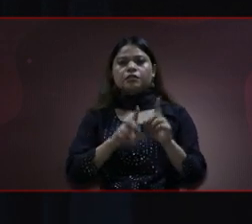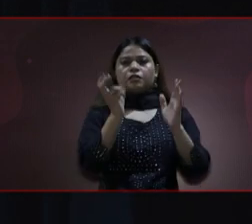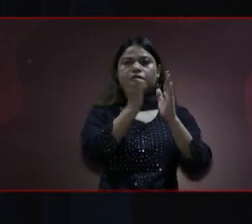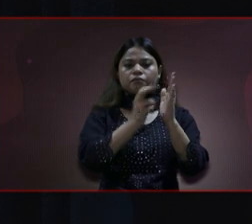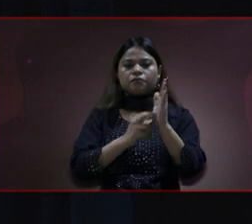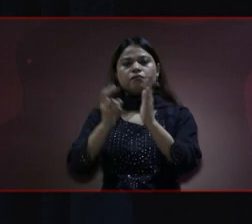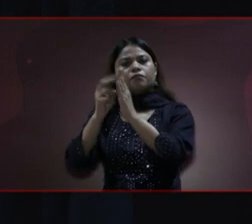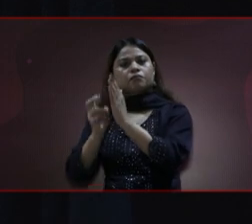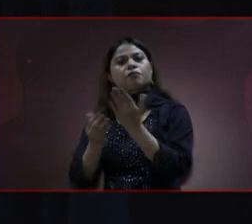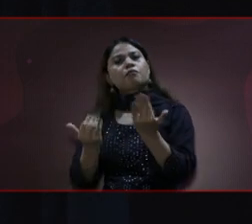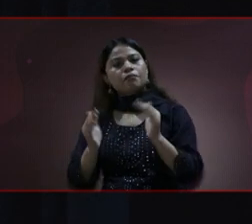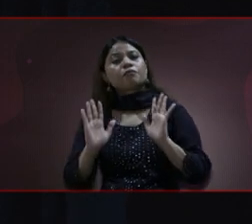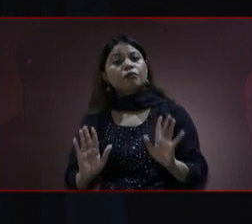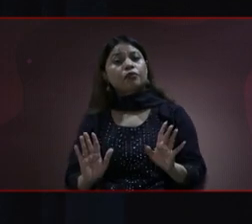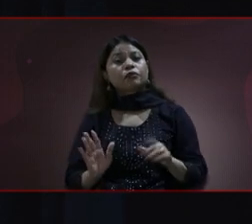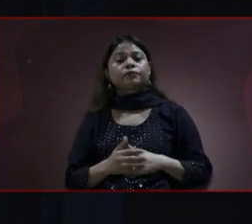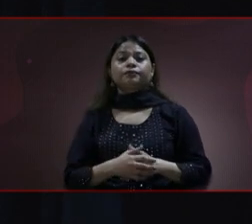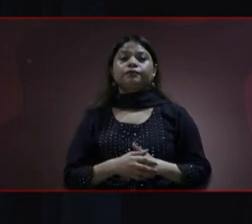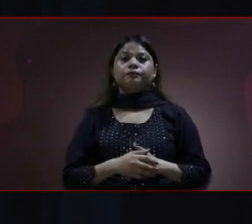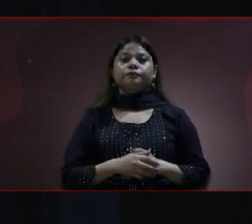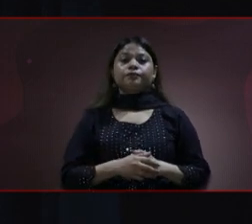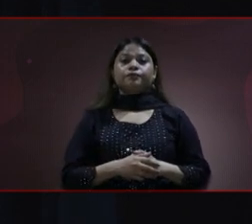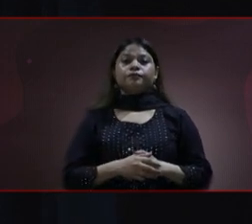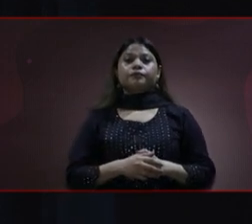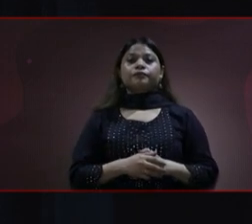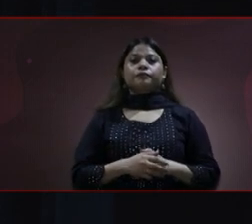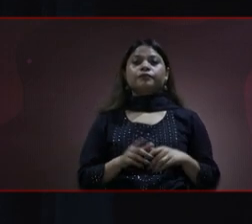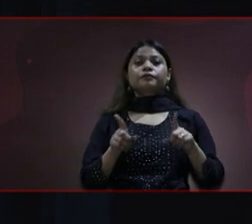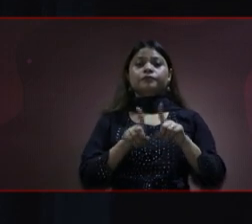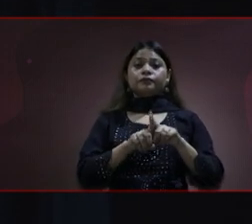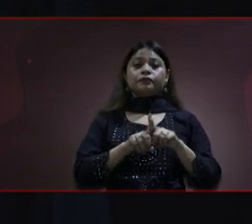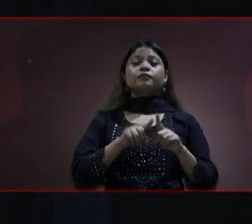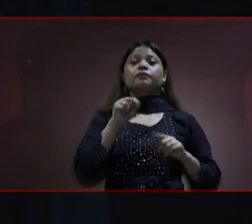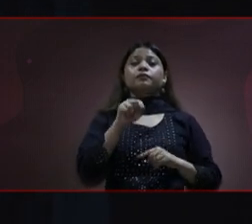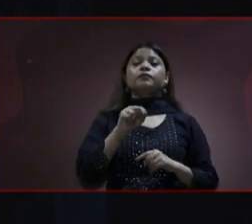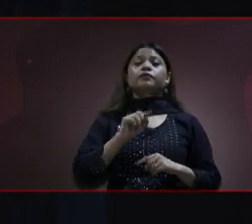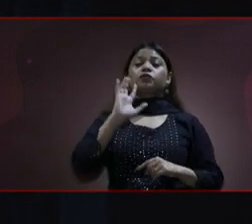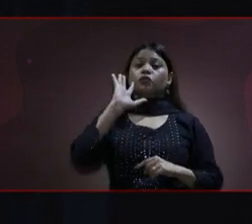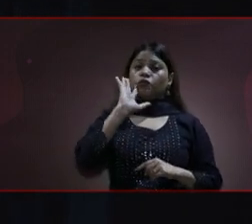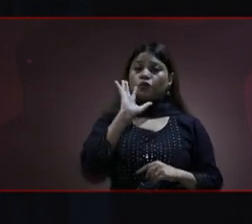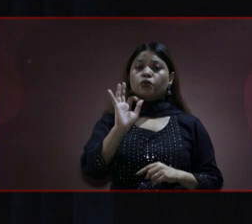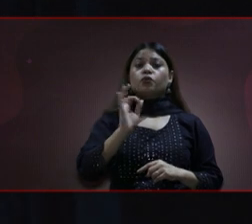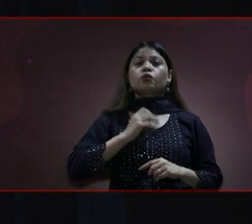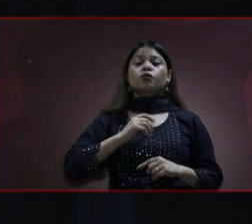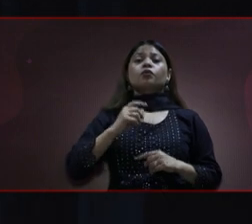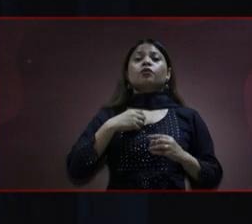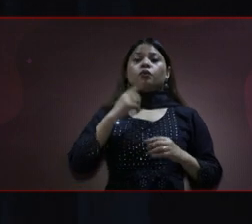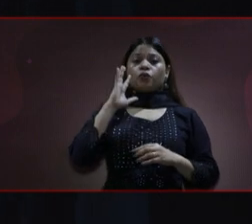ई परचेजिंग, ई कॉमर्स की इकोसिस्टम में आके। इसलिए मेरा प्रायोरिटी व्यवस्था की ओर से